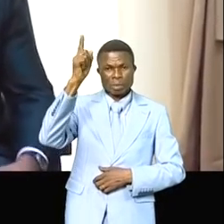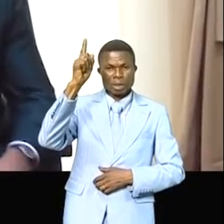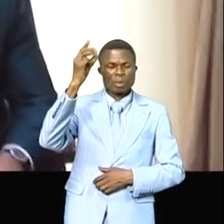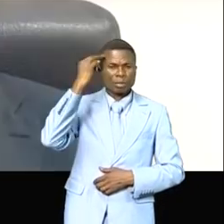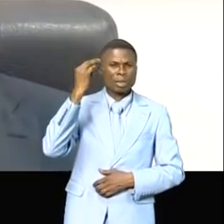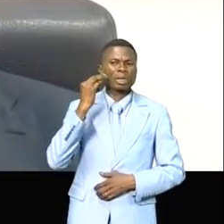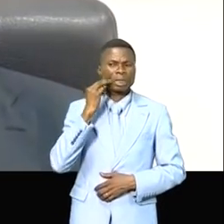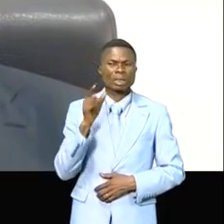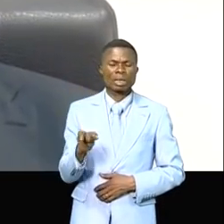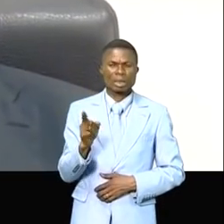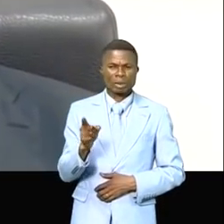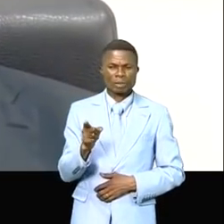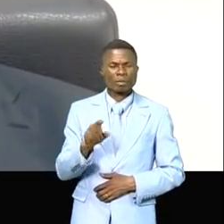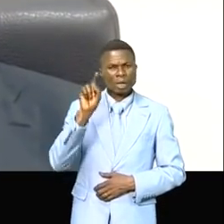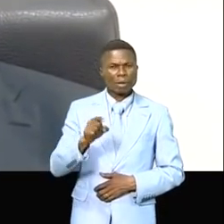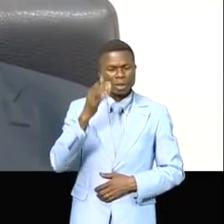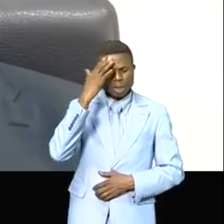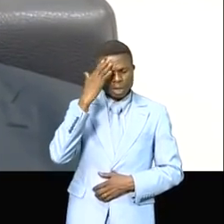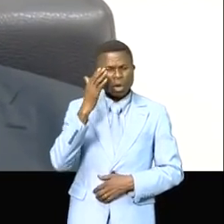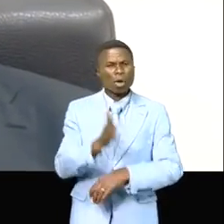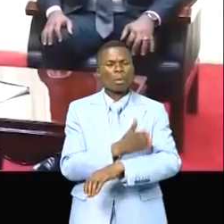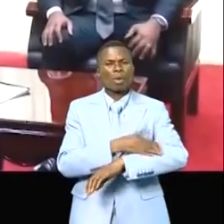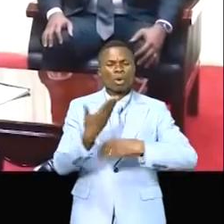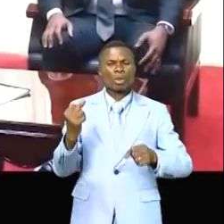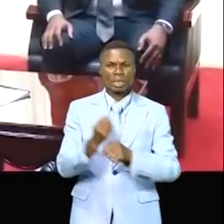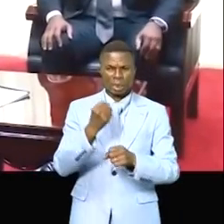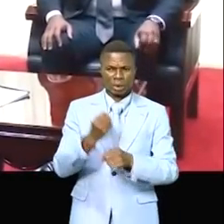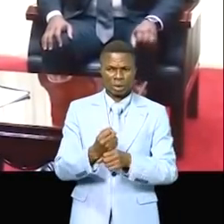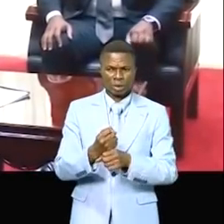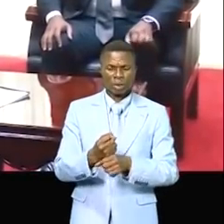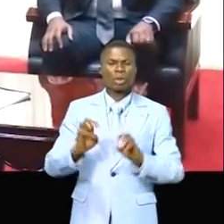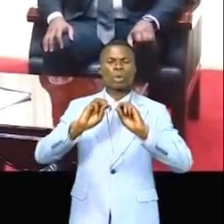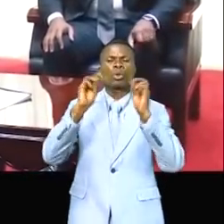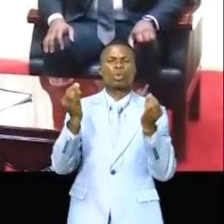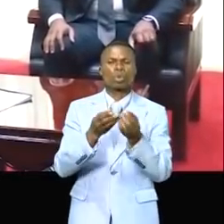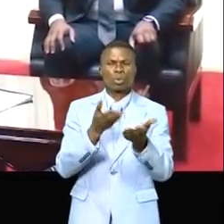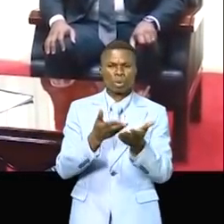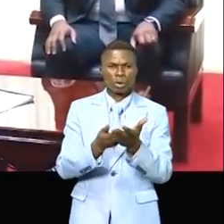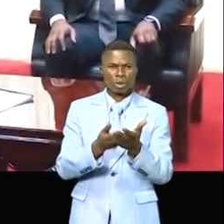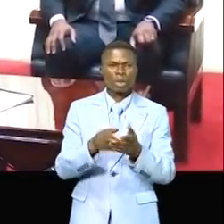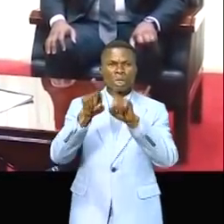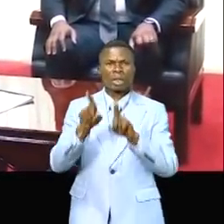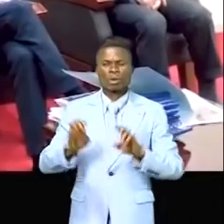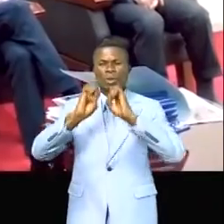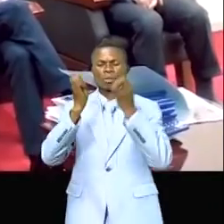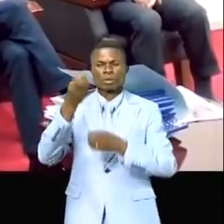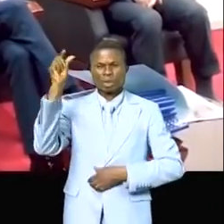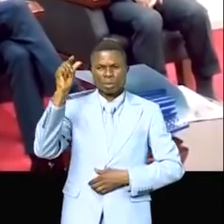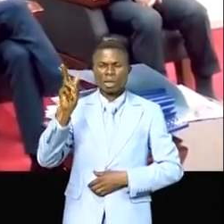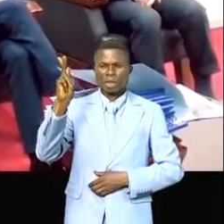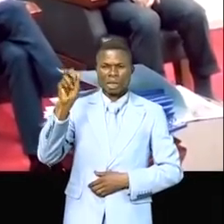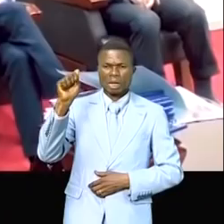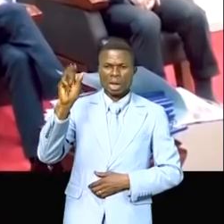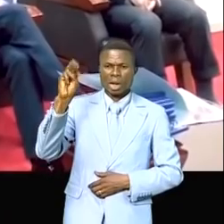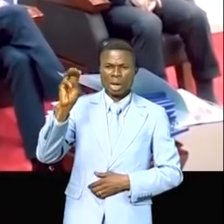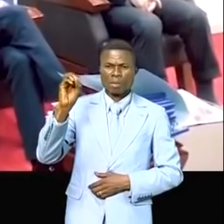Samalou Kondé Kyenge a voulu s'imprégner de l'évolution des opérations des Glencore Group, qui comprend les entreprises minières des Kamoto Copper